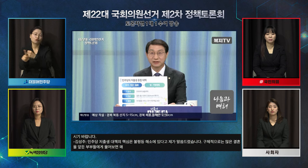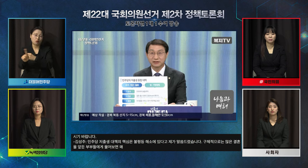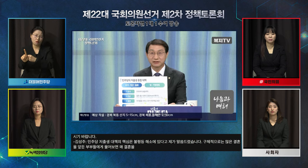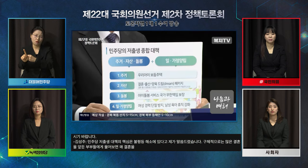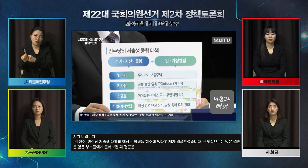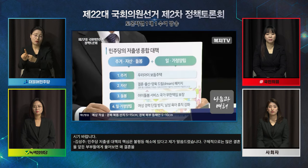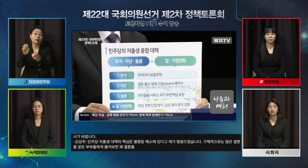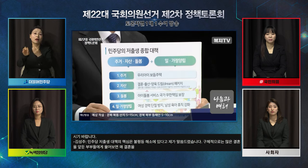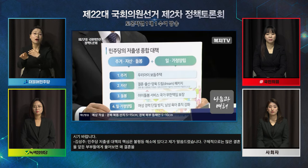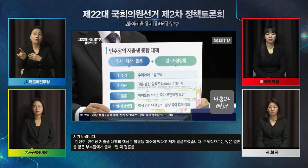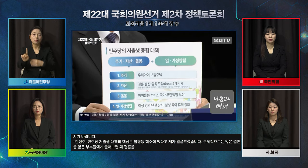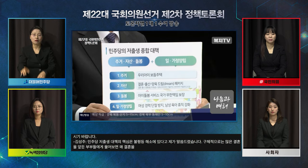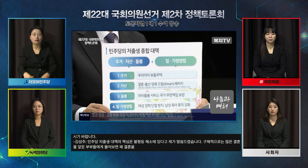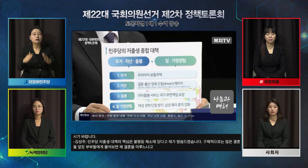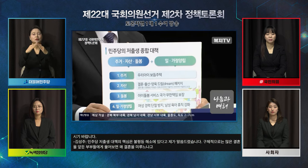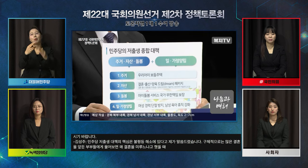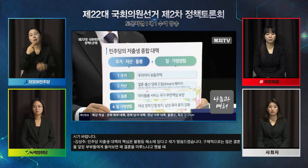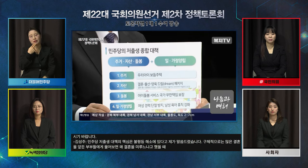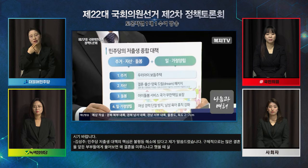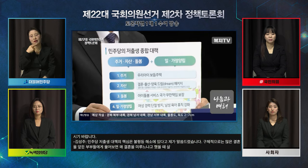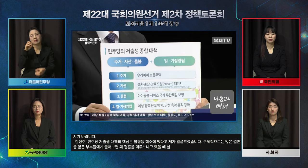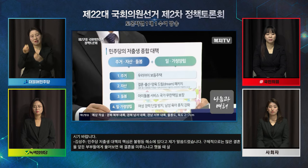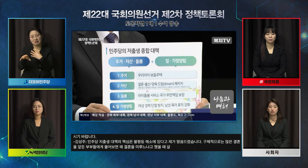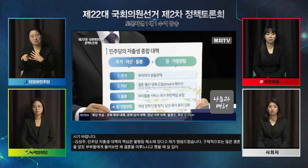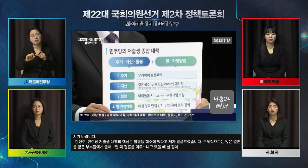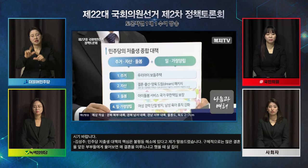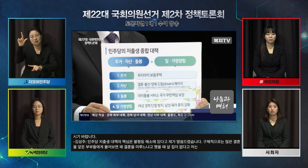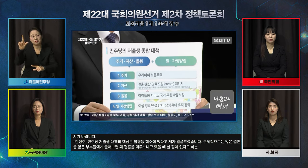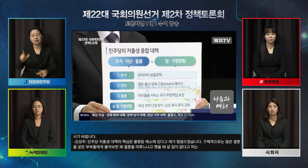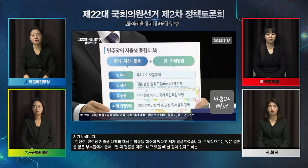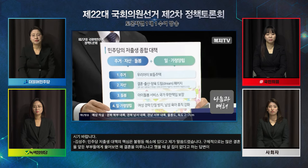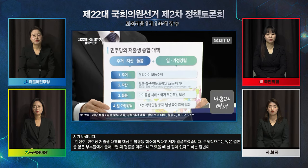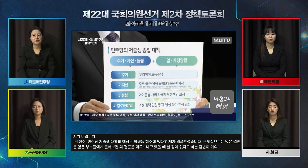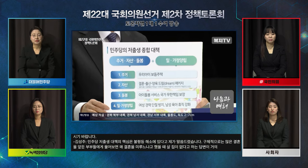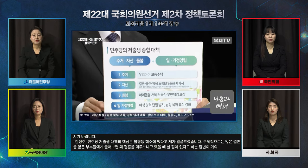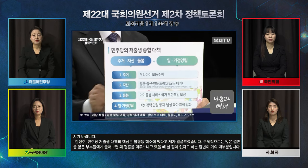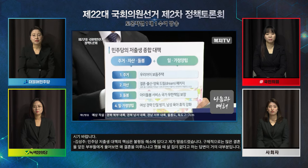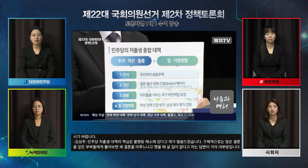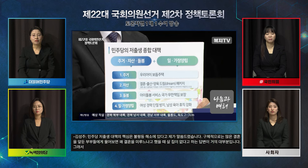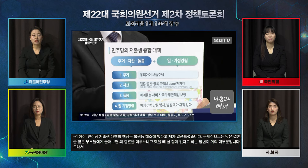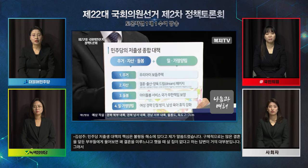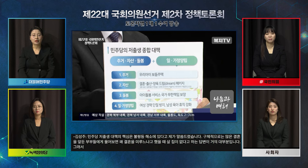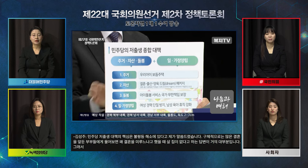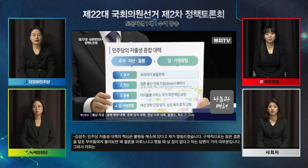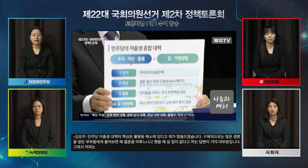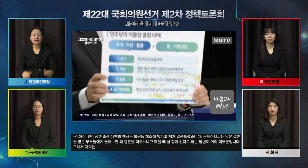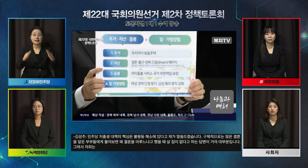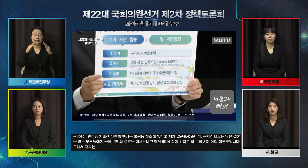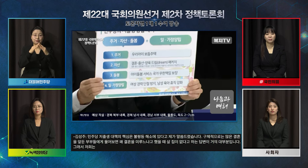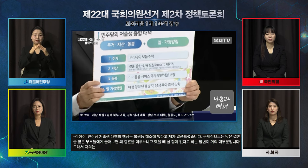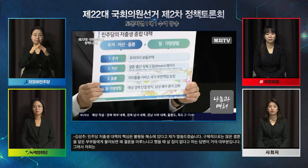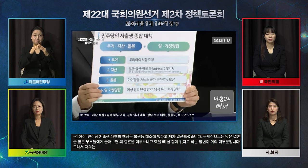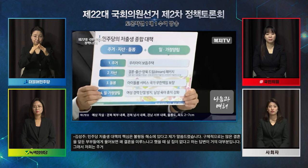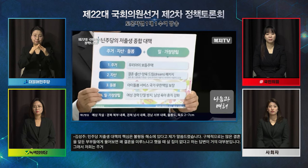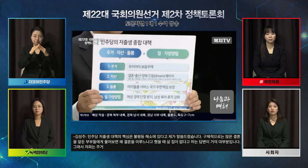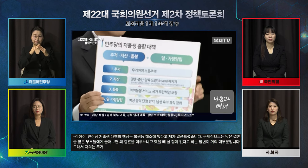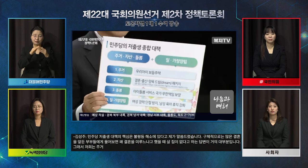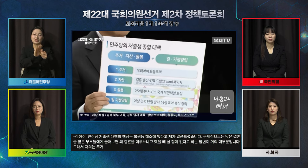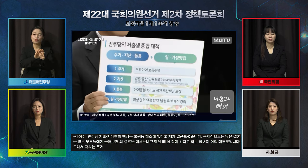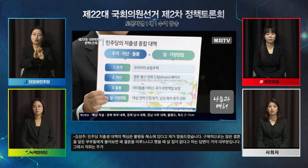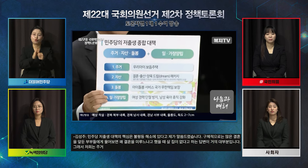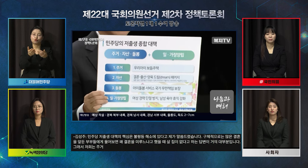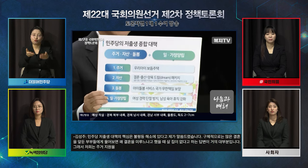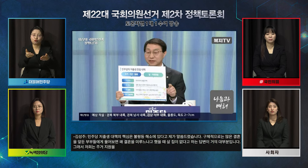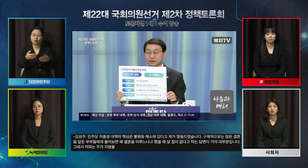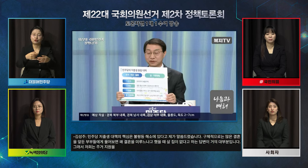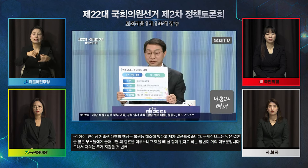살집이 없습니다라고 하는 답변이 거의 대부분입니다. 저희는 주거 지원을